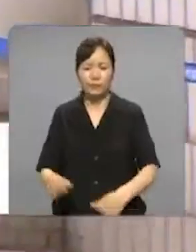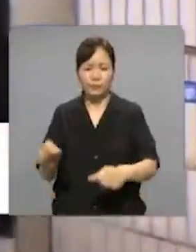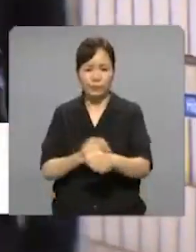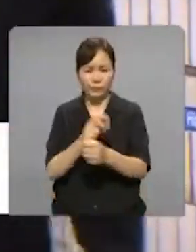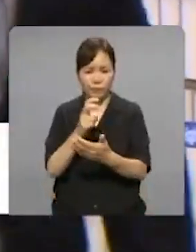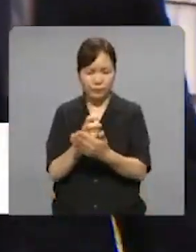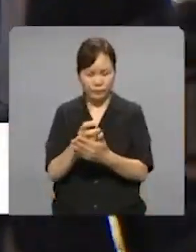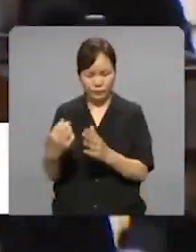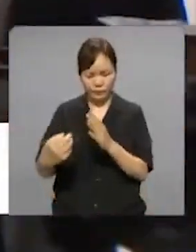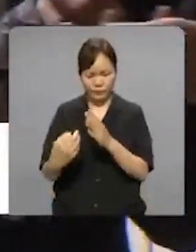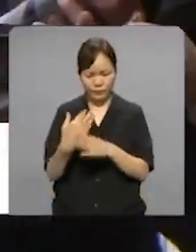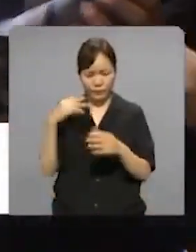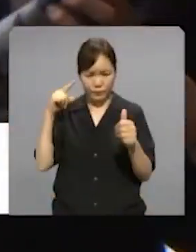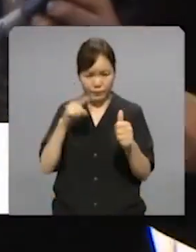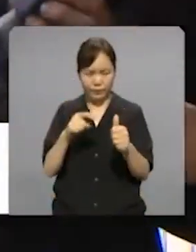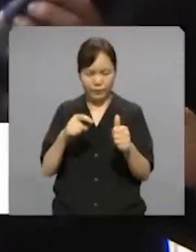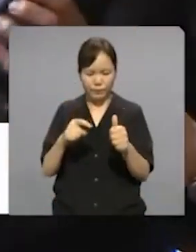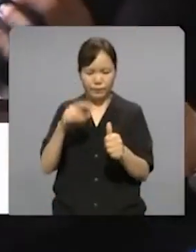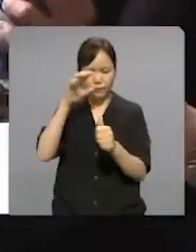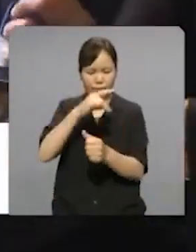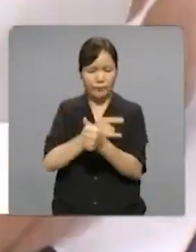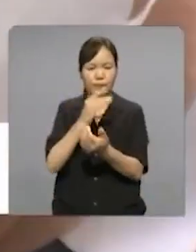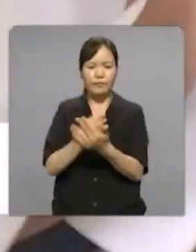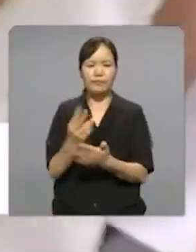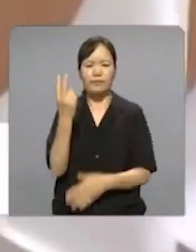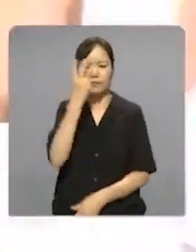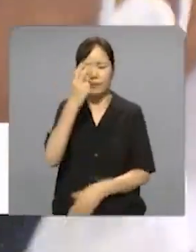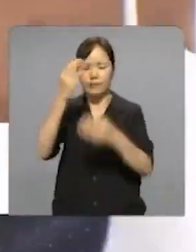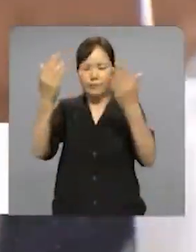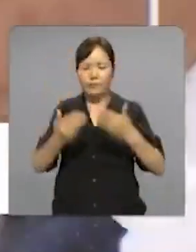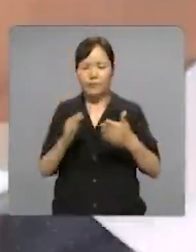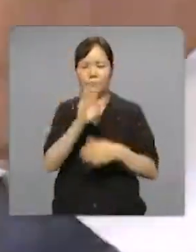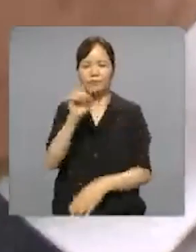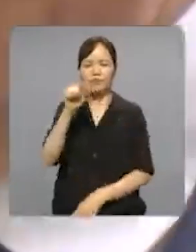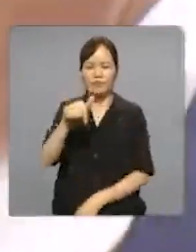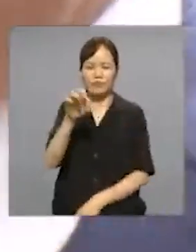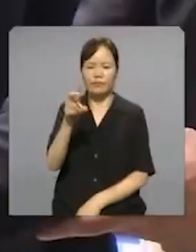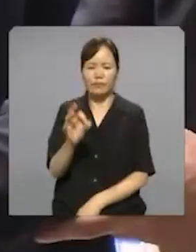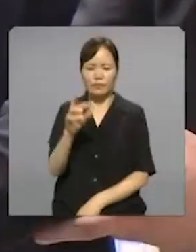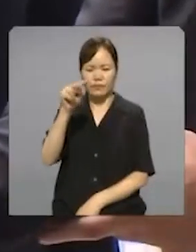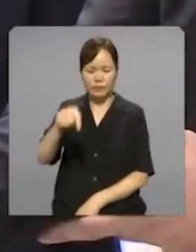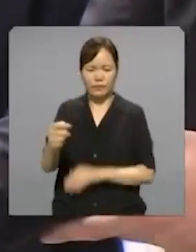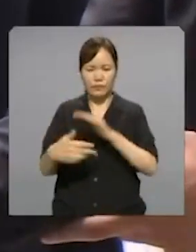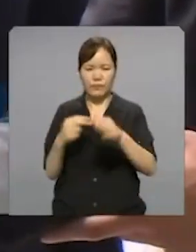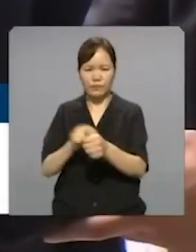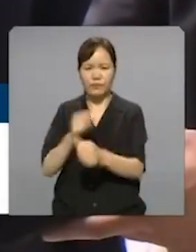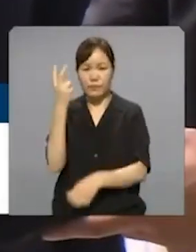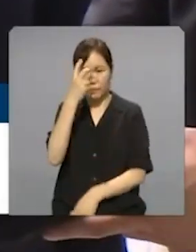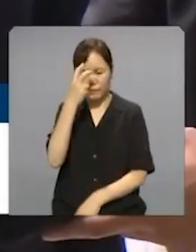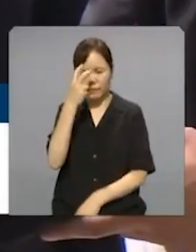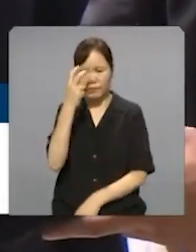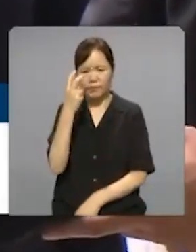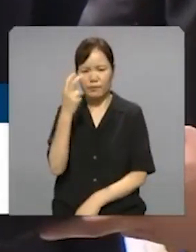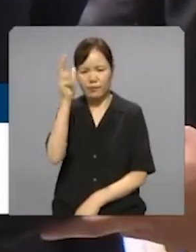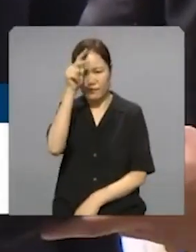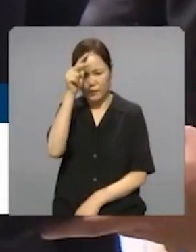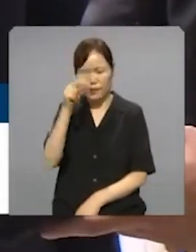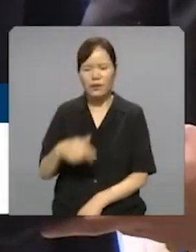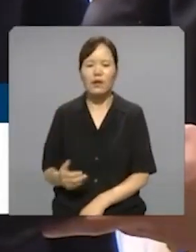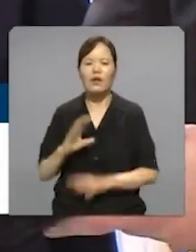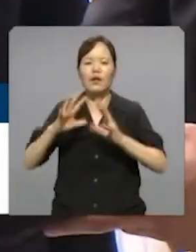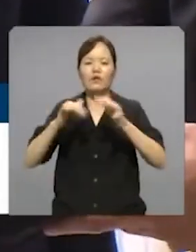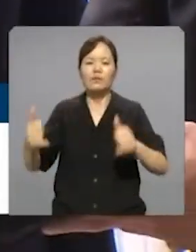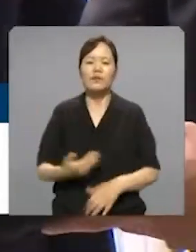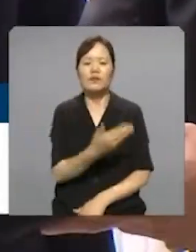특경법상 수재 혐의로 영장 심사를 받기 위해 법원에 나온 박영수 전 특검. 국민 여러분께 심려를 끼쳐드린